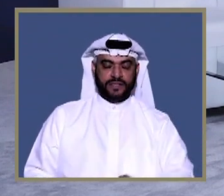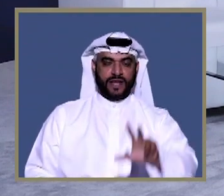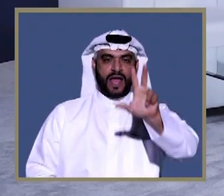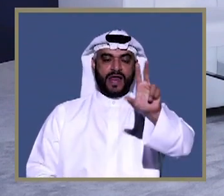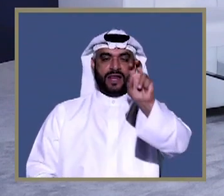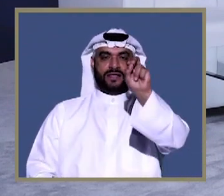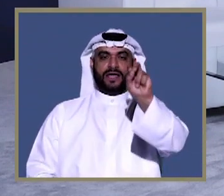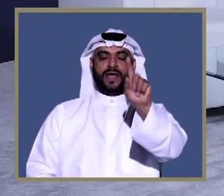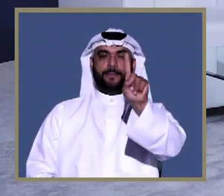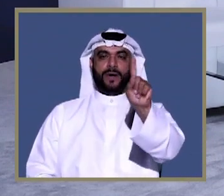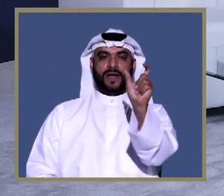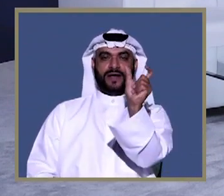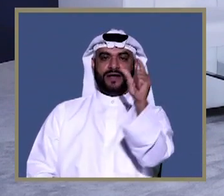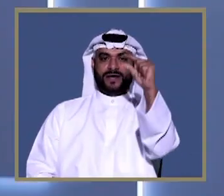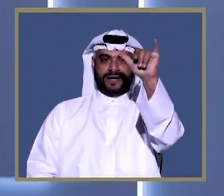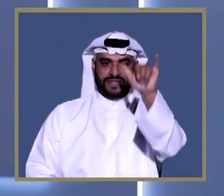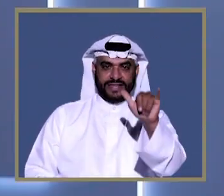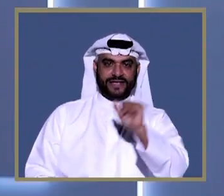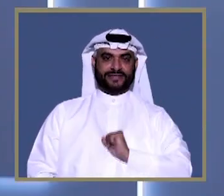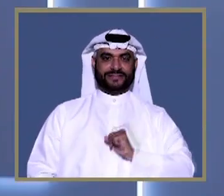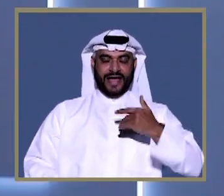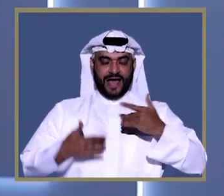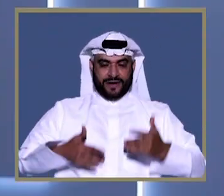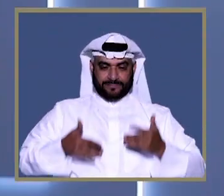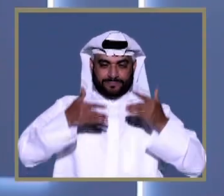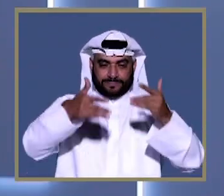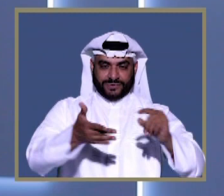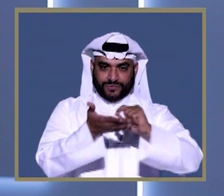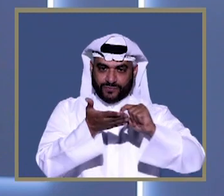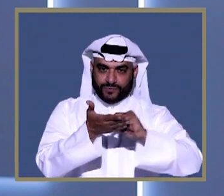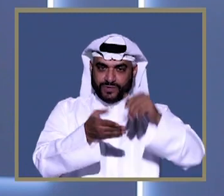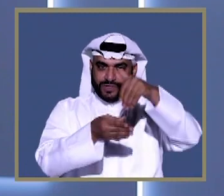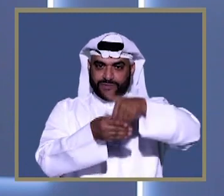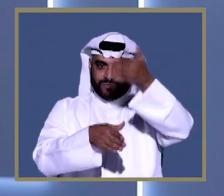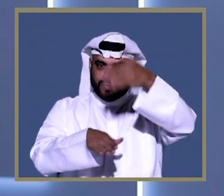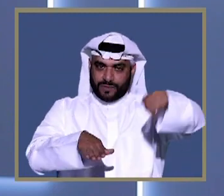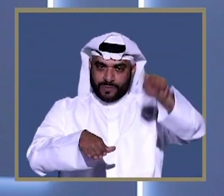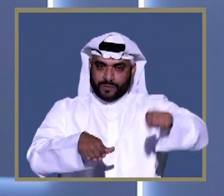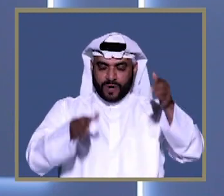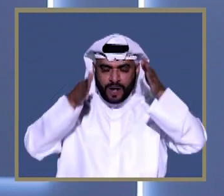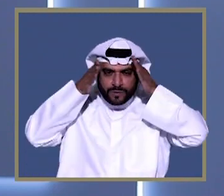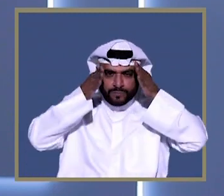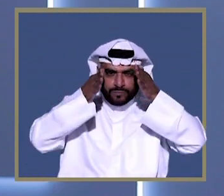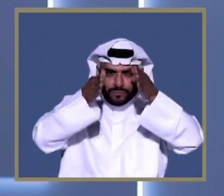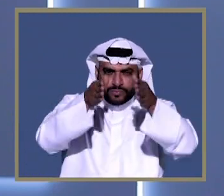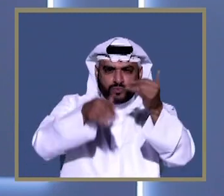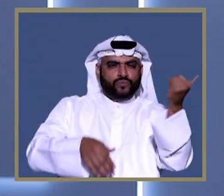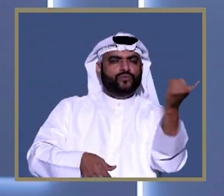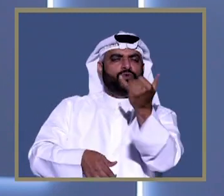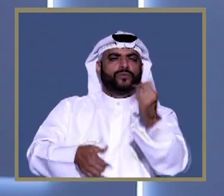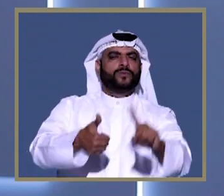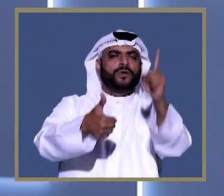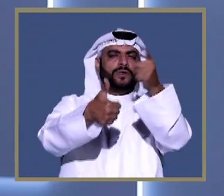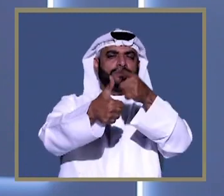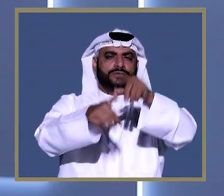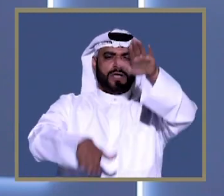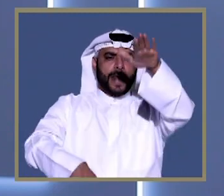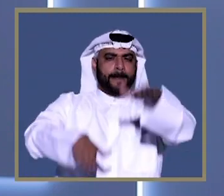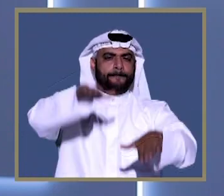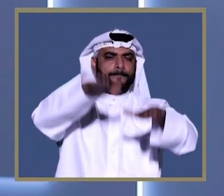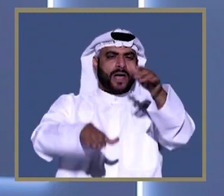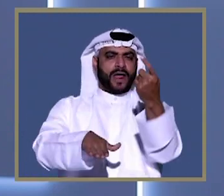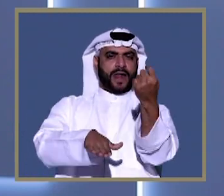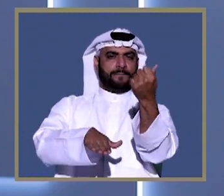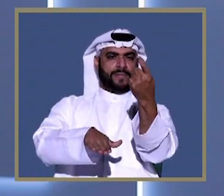المستقل وليد القبندي. من اهتماماتي الأولية بعد التركيز على مواردنا